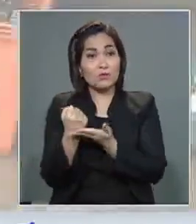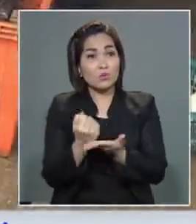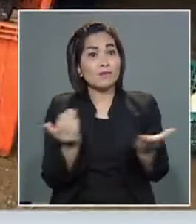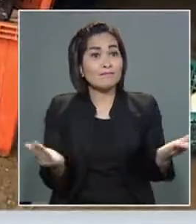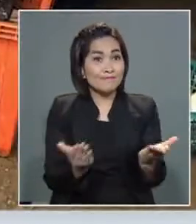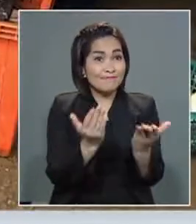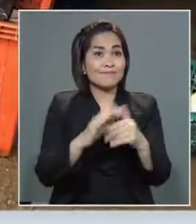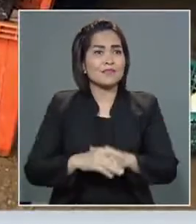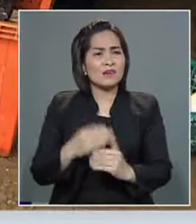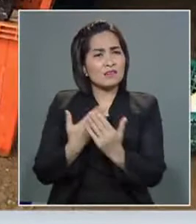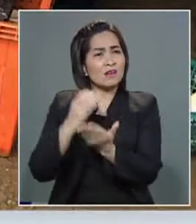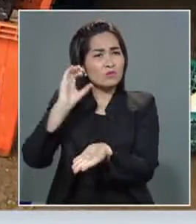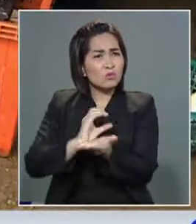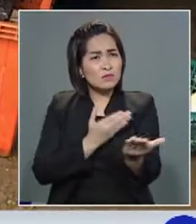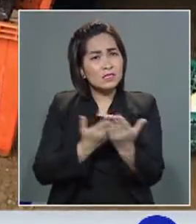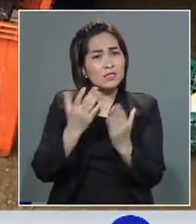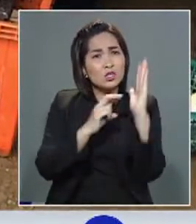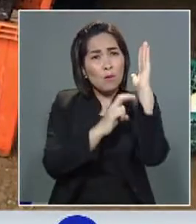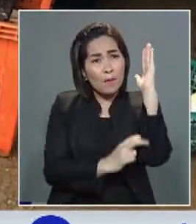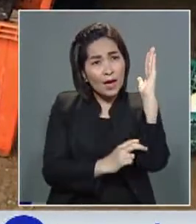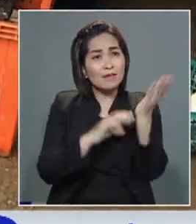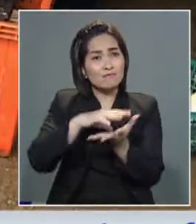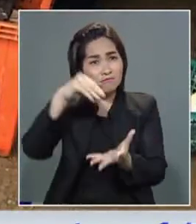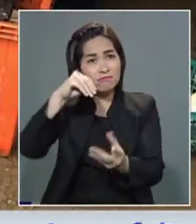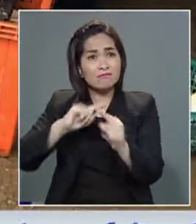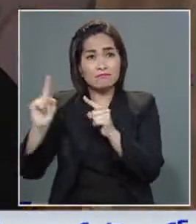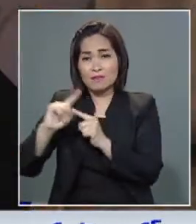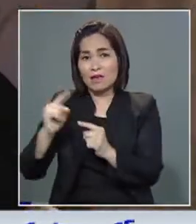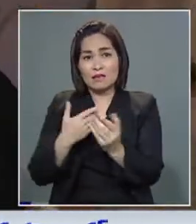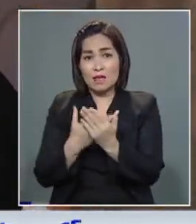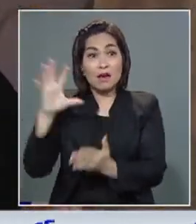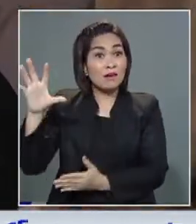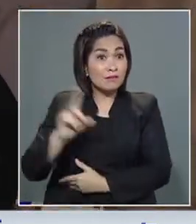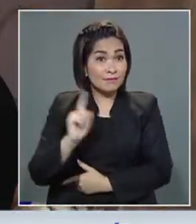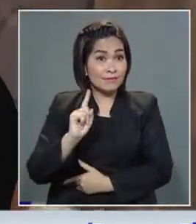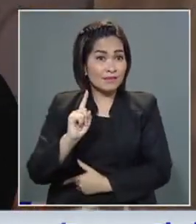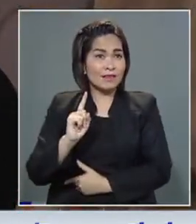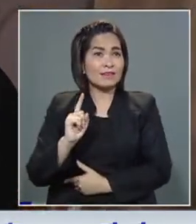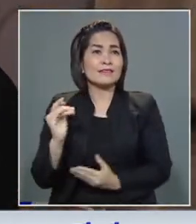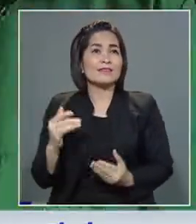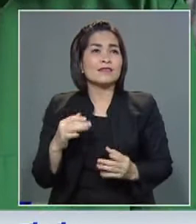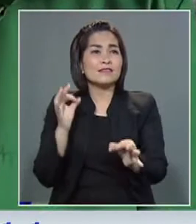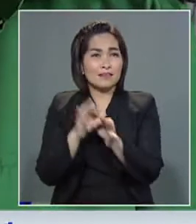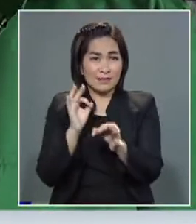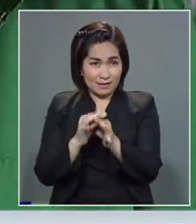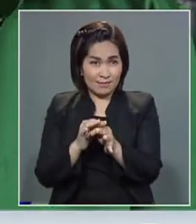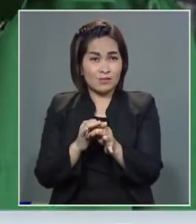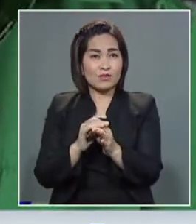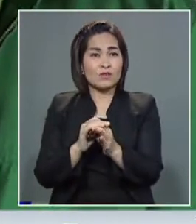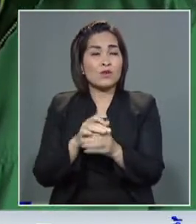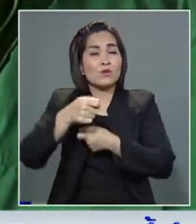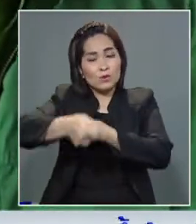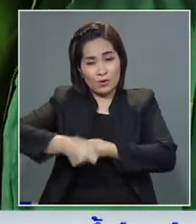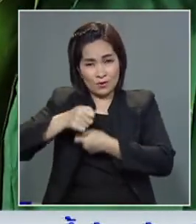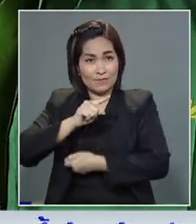ครับเงินทุนที่เรามาซื้อหน่อไม้อะไรพวกนี้ฮะเราได้มาจากไหนอะครับ เราก็ได้ส่วนสนับสนุนมาจากธนาคารทกส